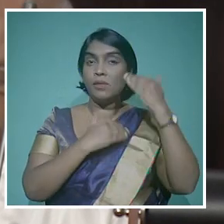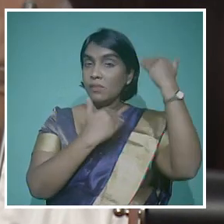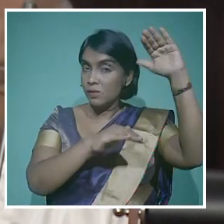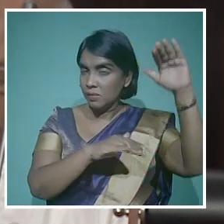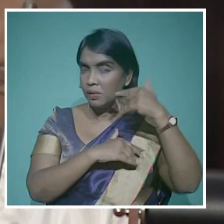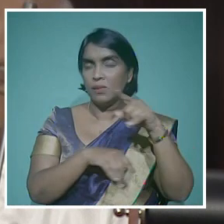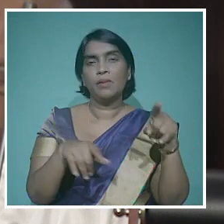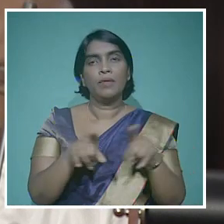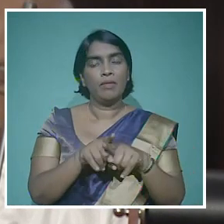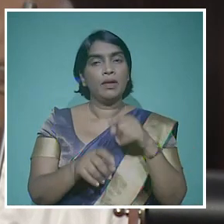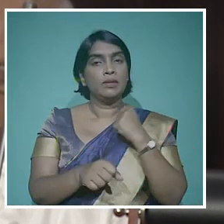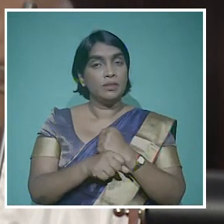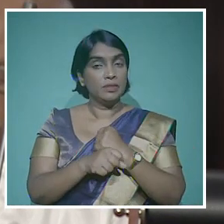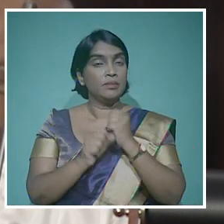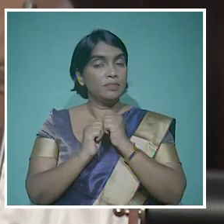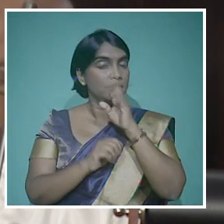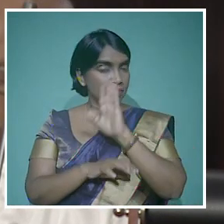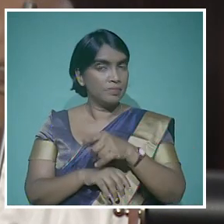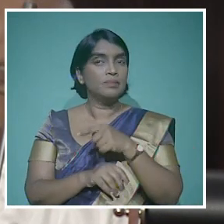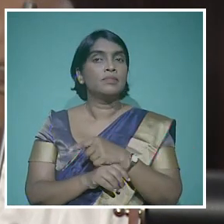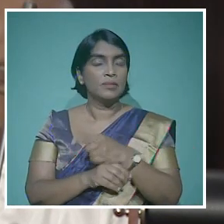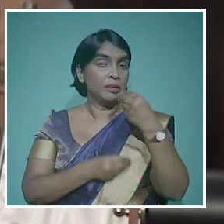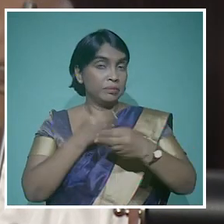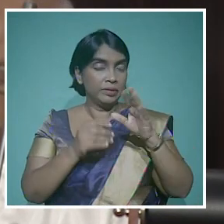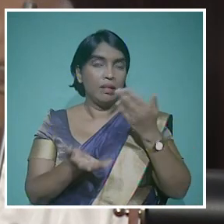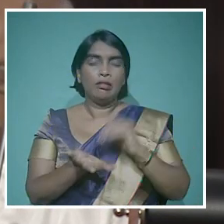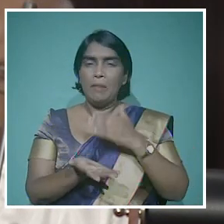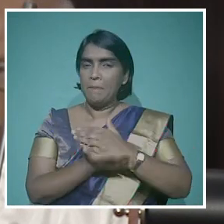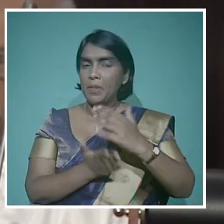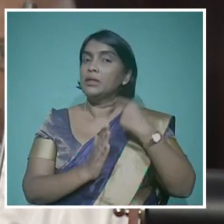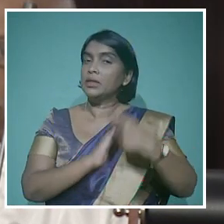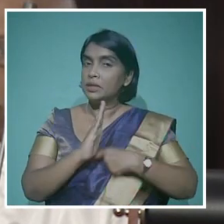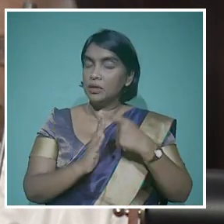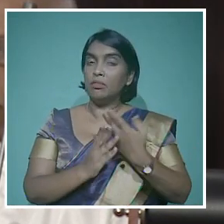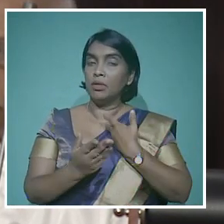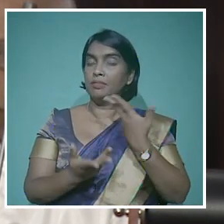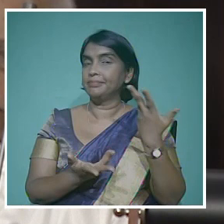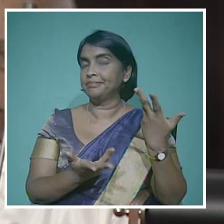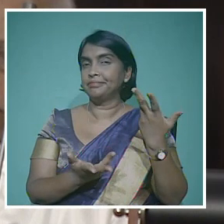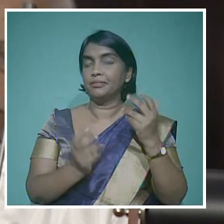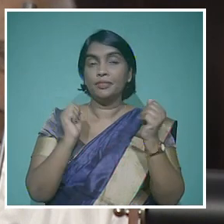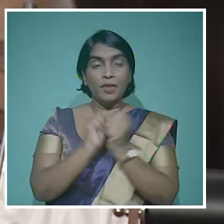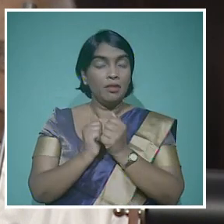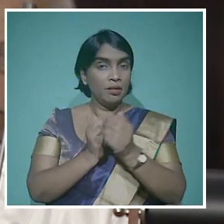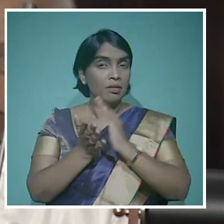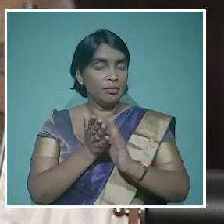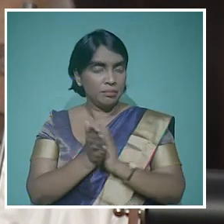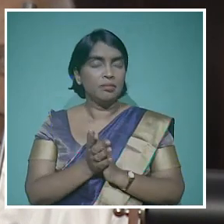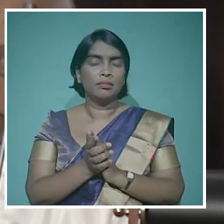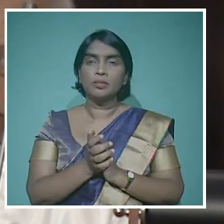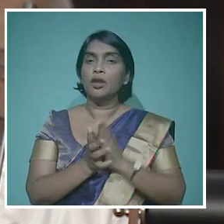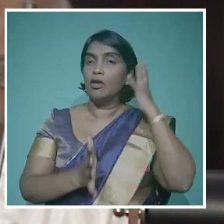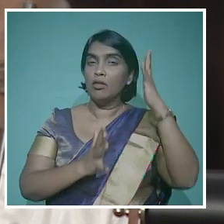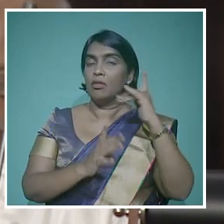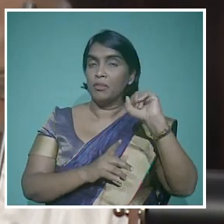ආනයනකරුවන් සහ ආයෝජකයන් සඳහා පවතින තවත් බාධකයක්. එබැවින් ශ්‍රී ලංකාවේ සැපයුම් සේවාහින් කාර්යසාධනය